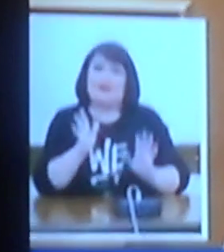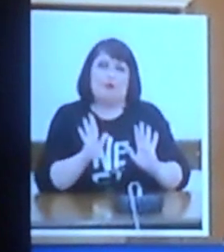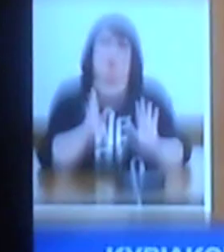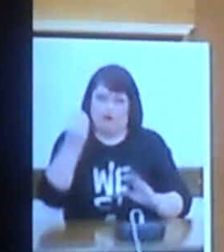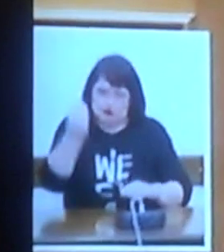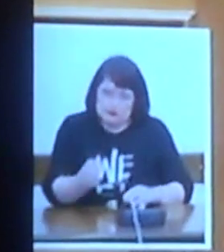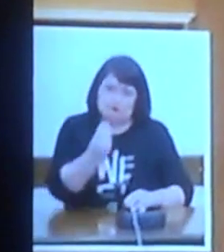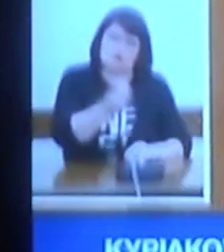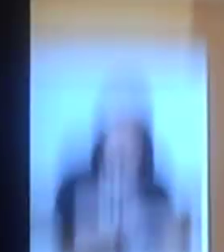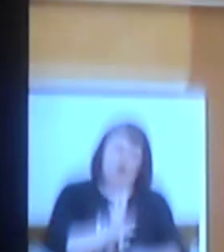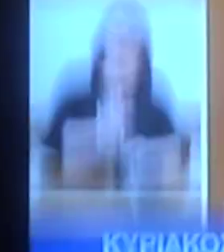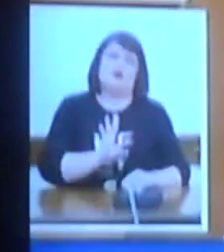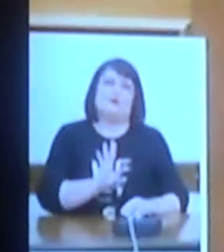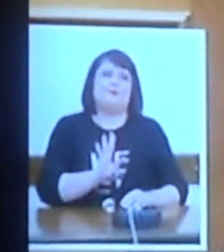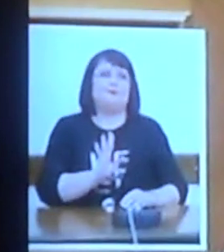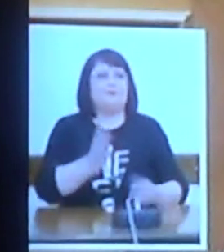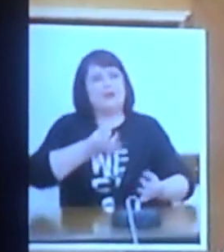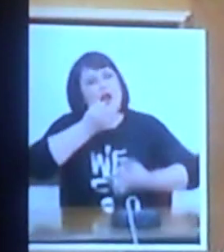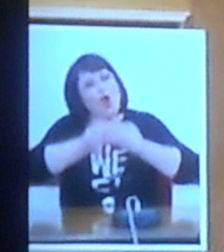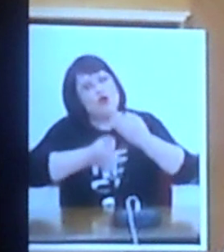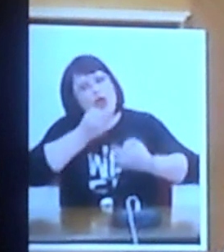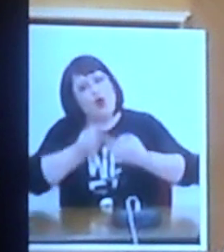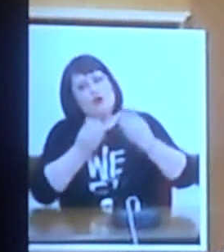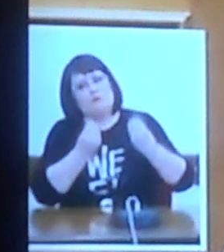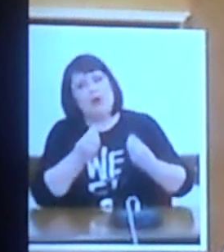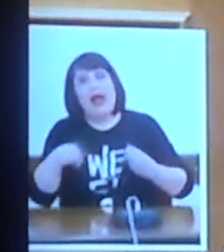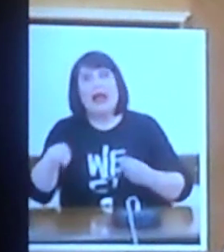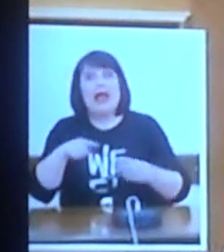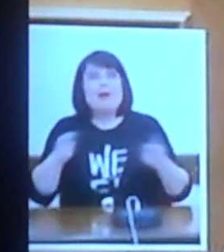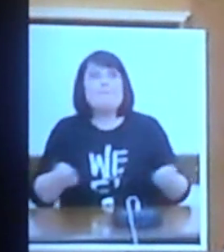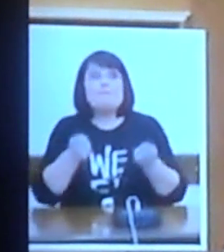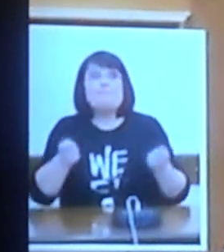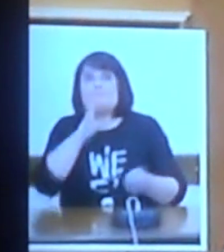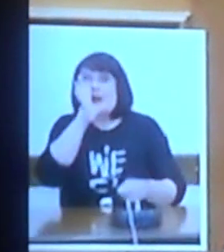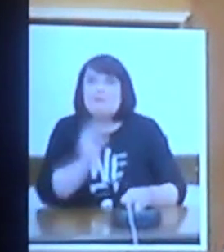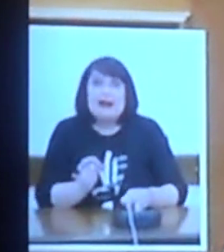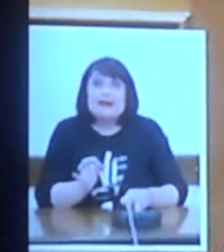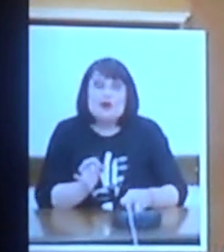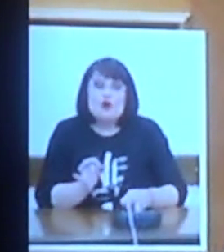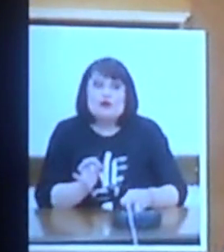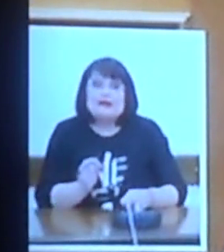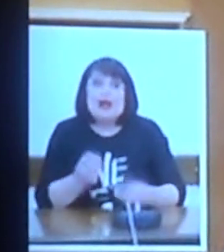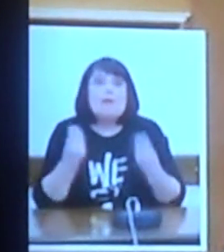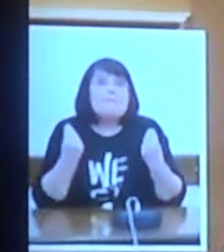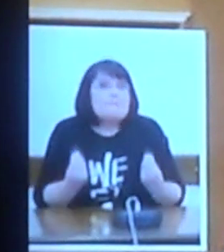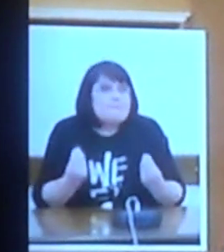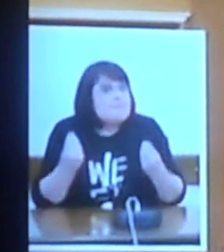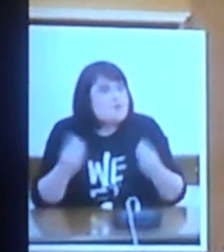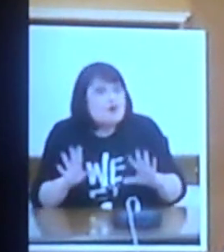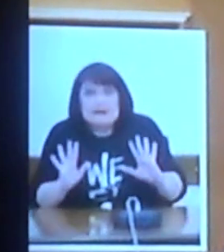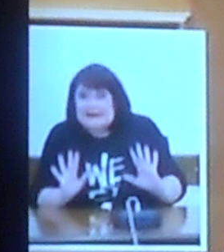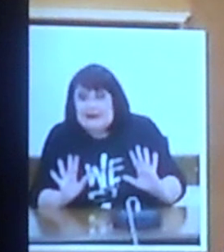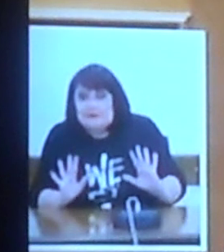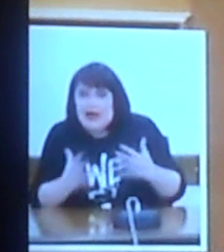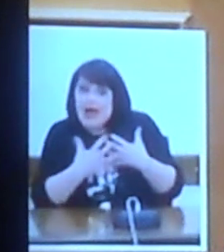ο πατριώτης στα λόγια μπορεί να είναι πατριώτης όπως όλοι, αλλά στην πραγματικότητα πώς είναι πατριώτης έχει σημασία. Δεν